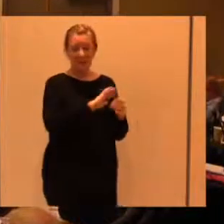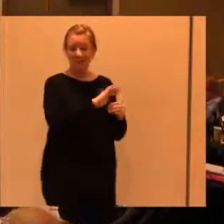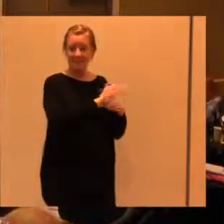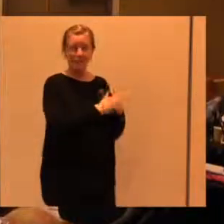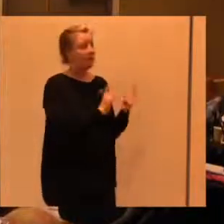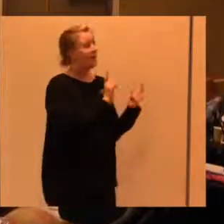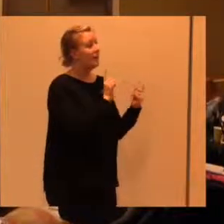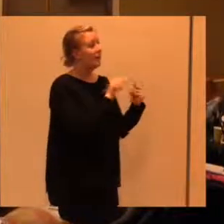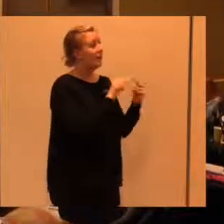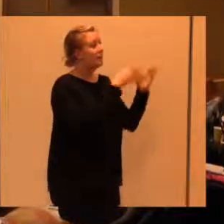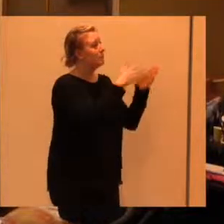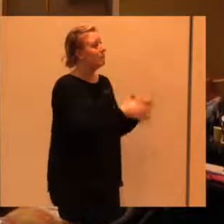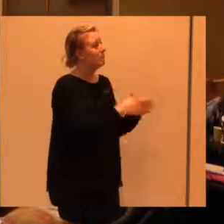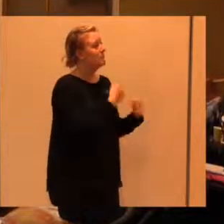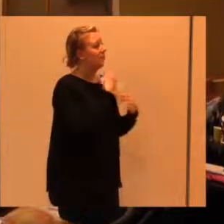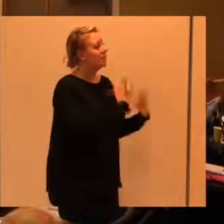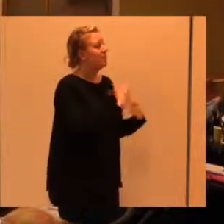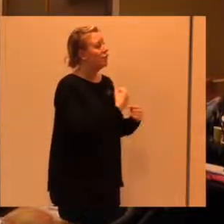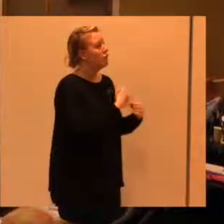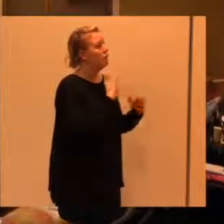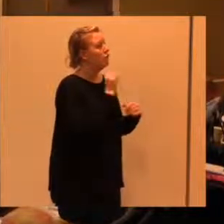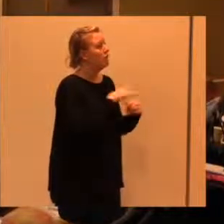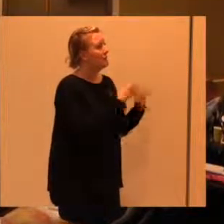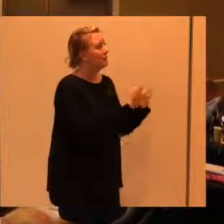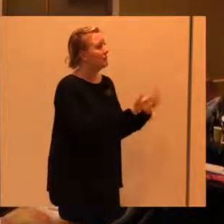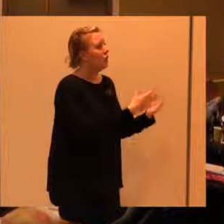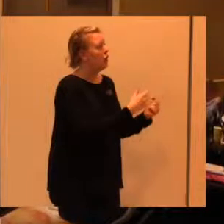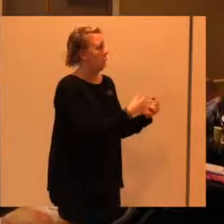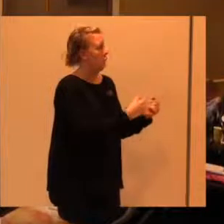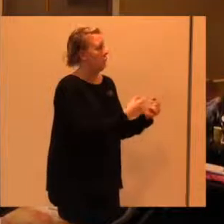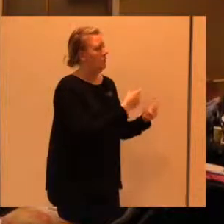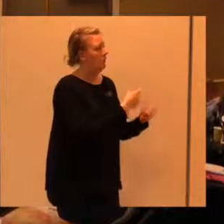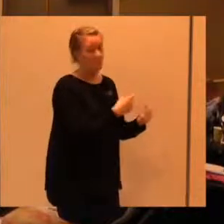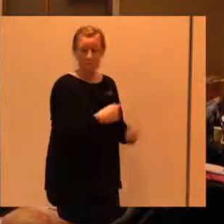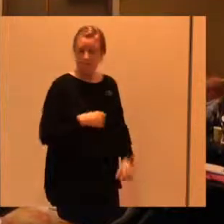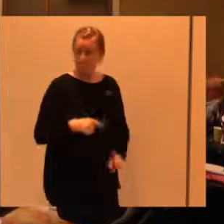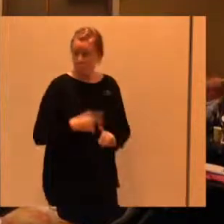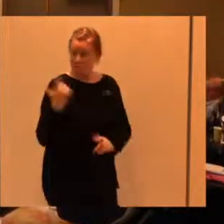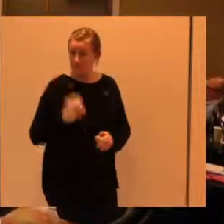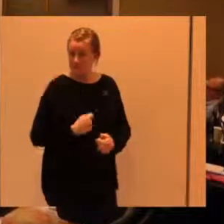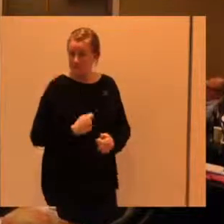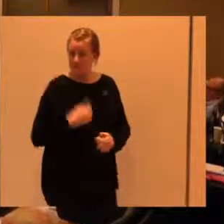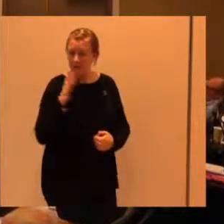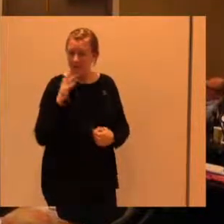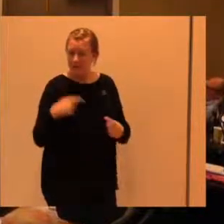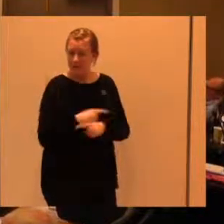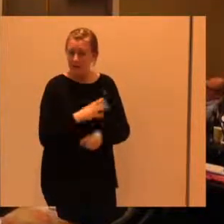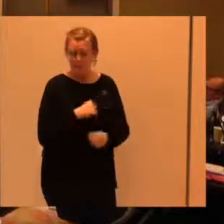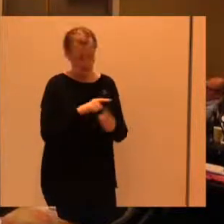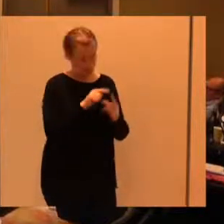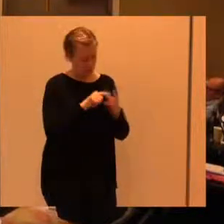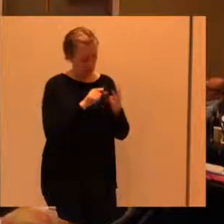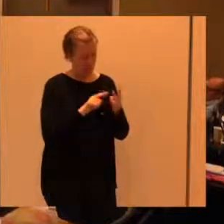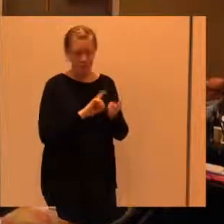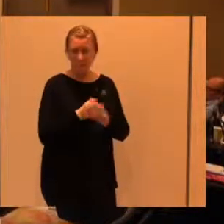om idag? Och så ska det in i journalen. Då kan vi se att när vi börjar spela in mötena så gör man oerhört mycket mer